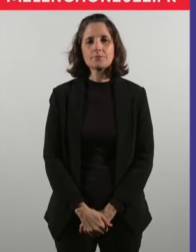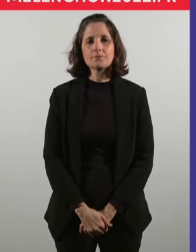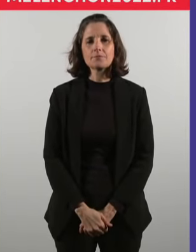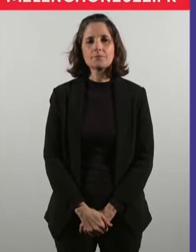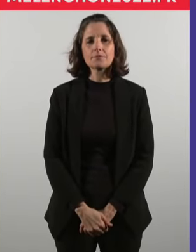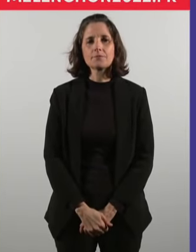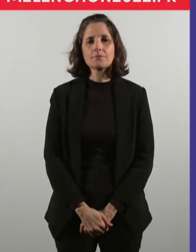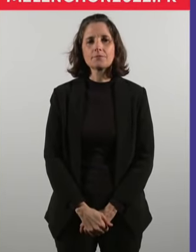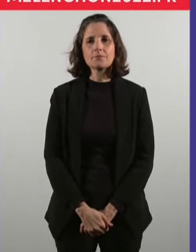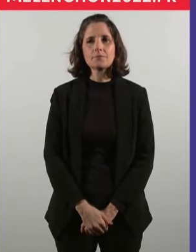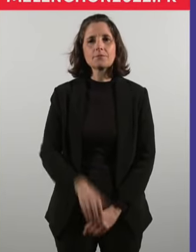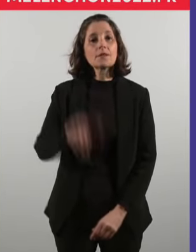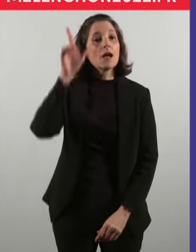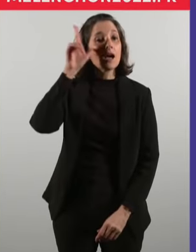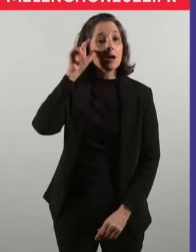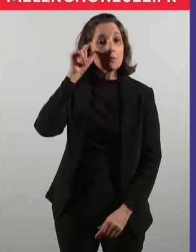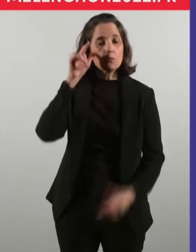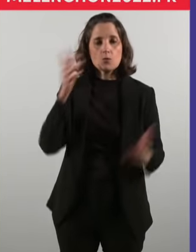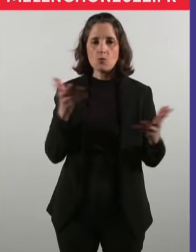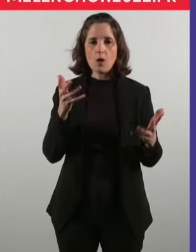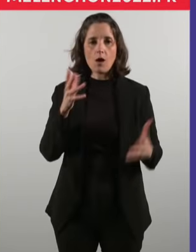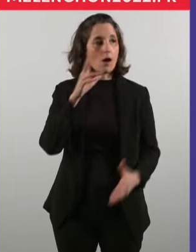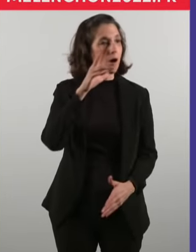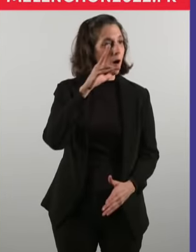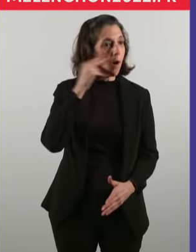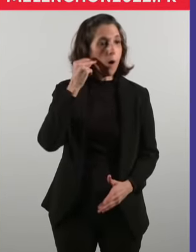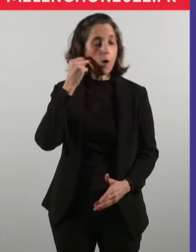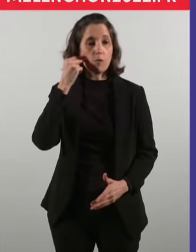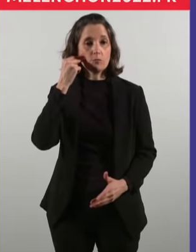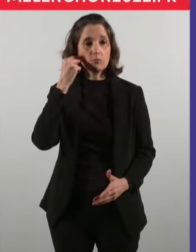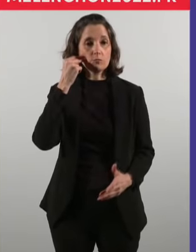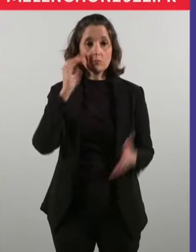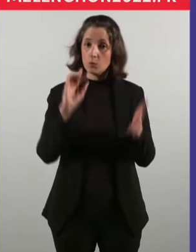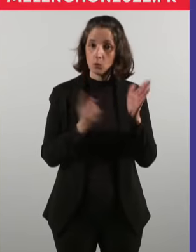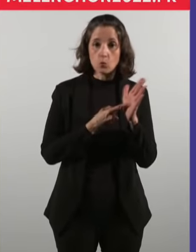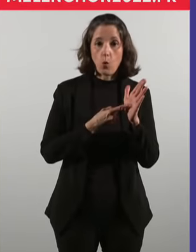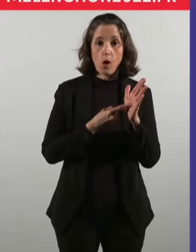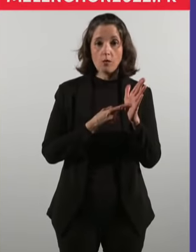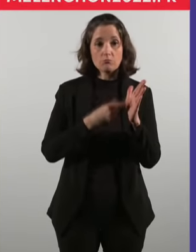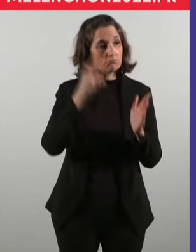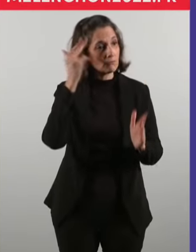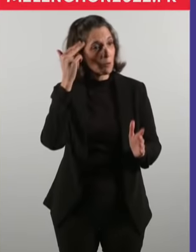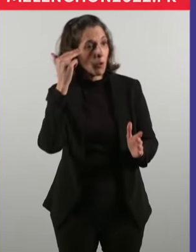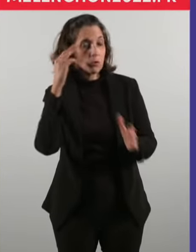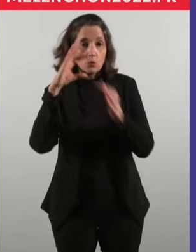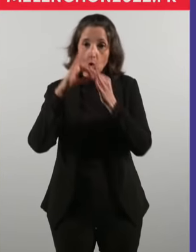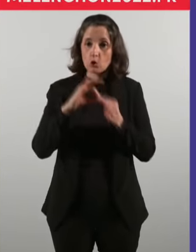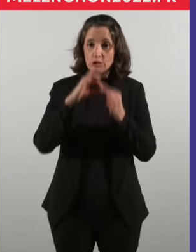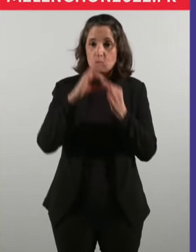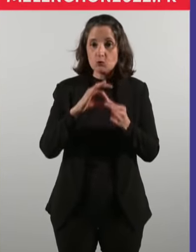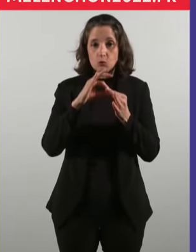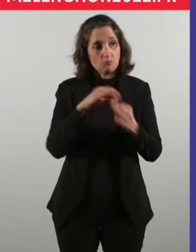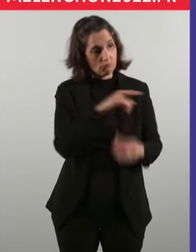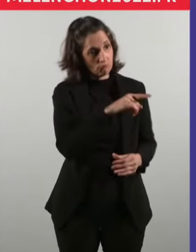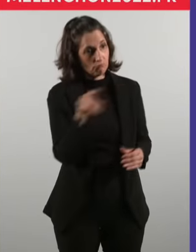La République, c'est le droit de tout homme, quelle que soit sa croyance religieuse, à avoir sa part de souveraineté.